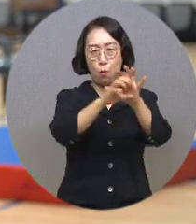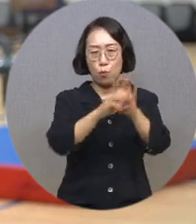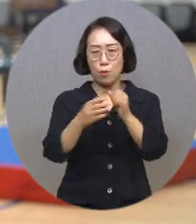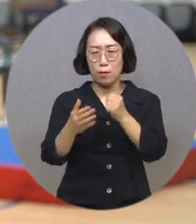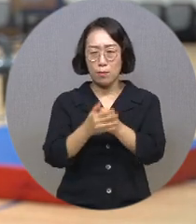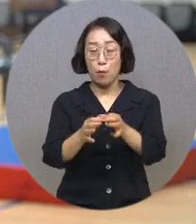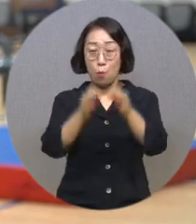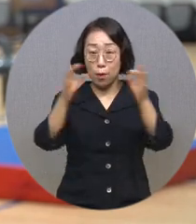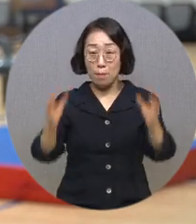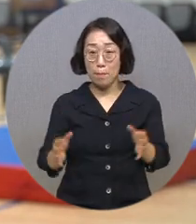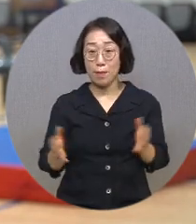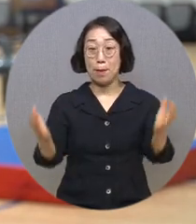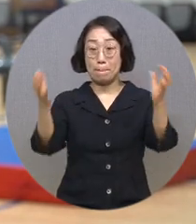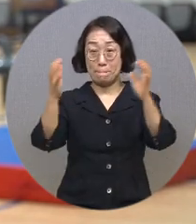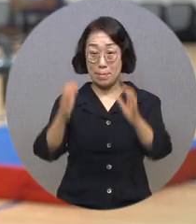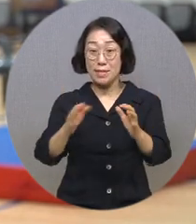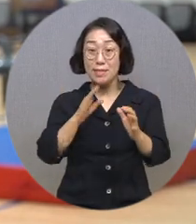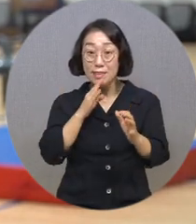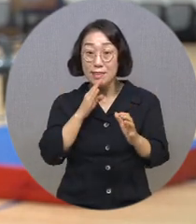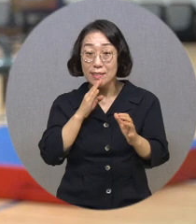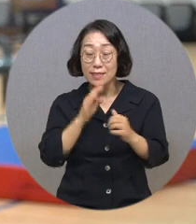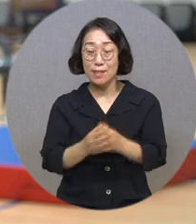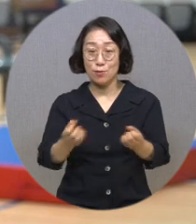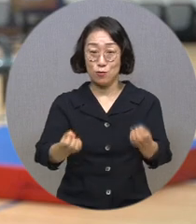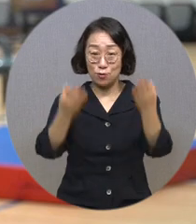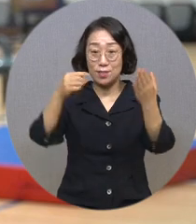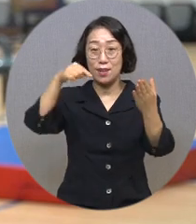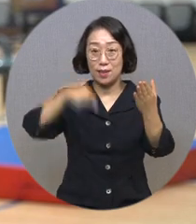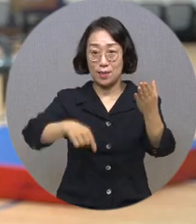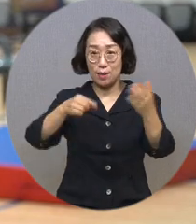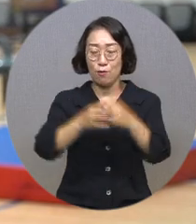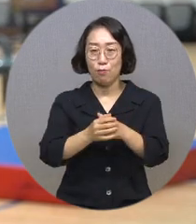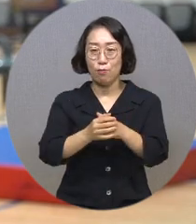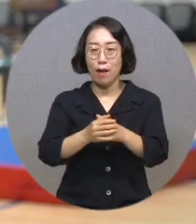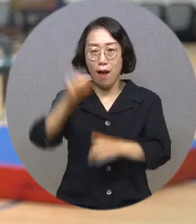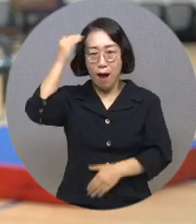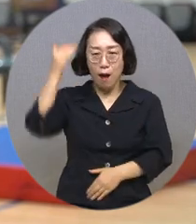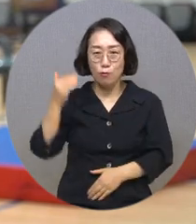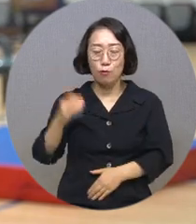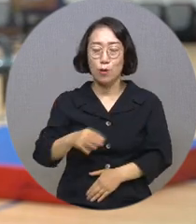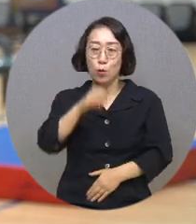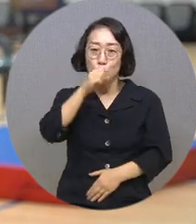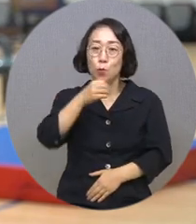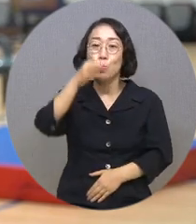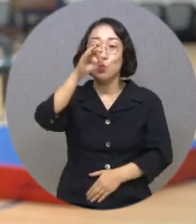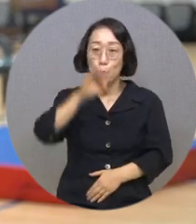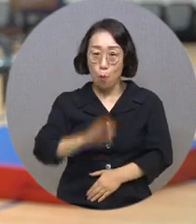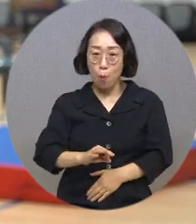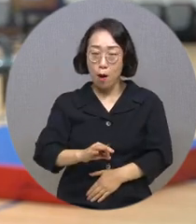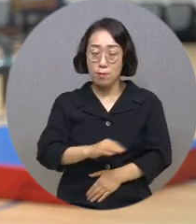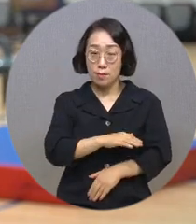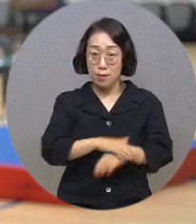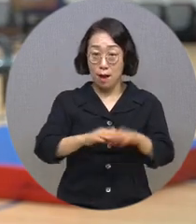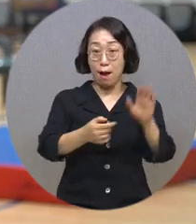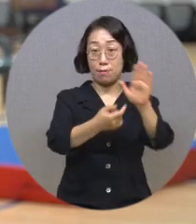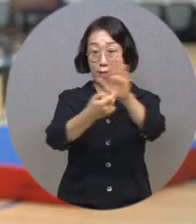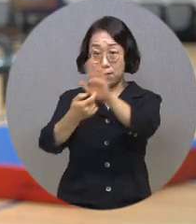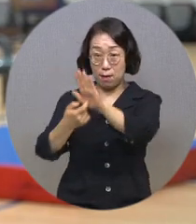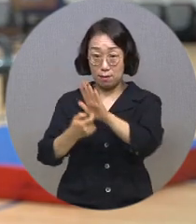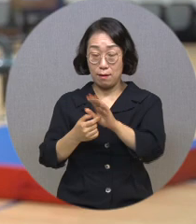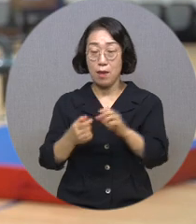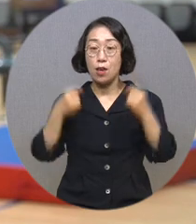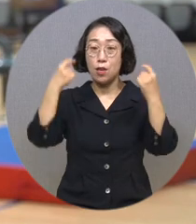이후 치러지는 첫 대면 행사로 의미가 깊은 만큼 대한민국에 대한 긍정적인 이미지 상승 흐름에 맞춰